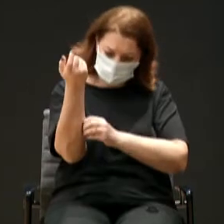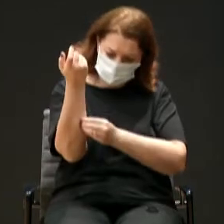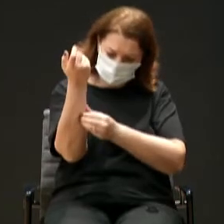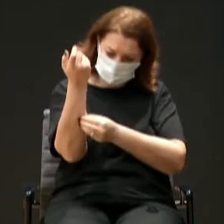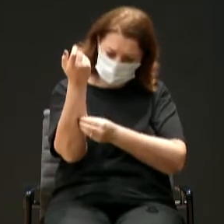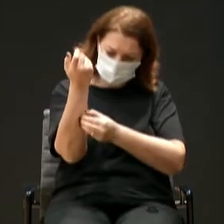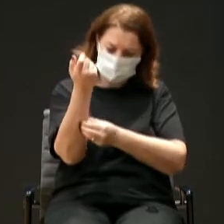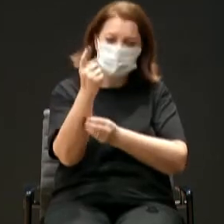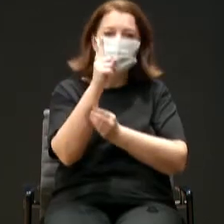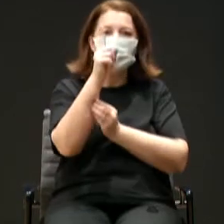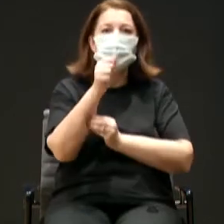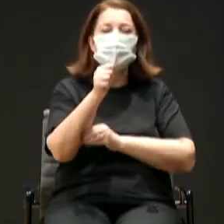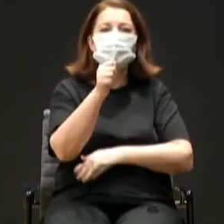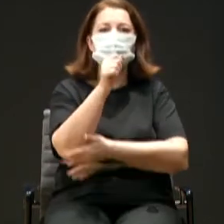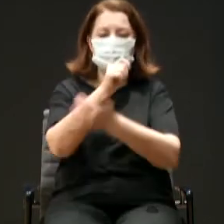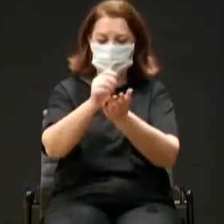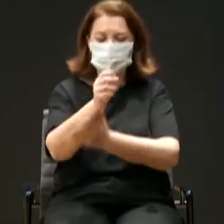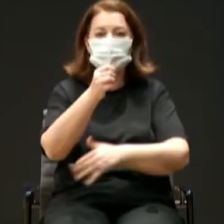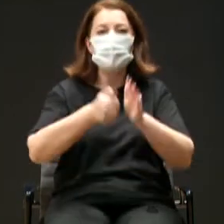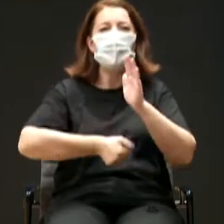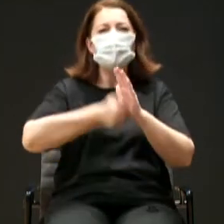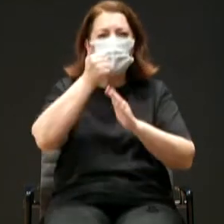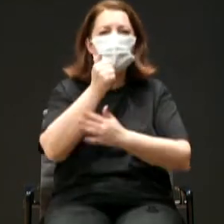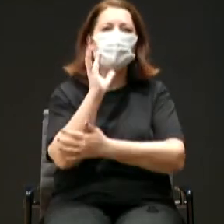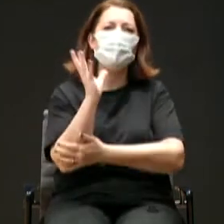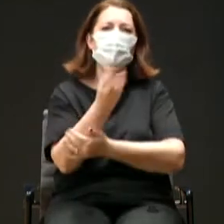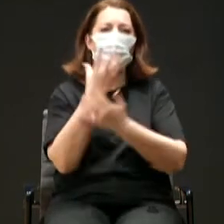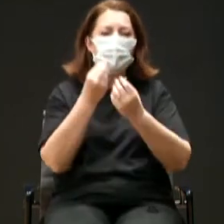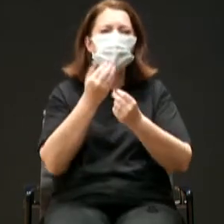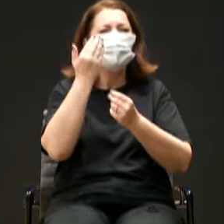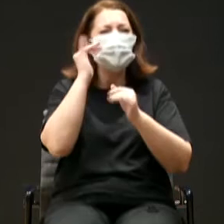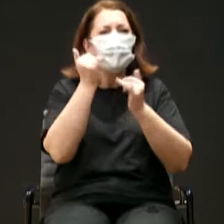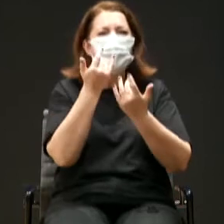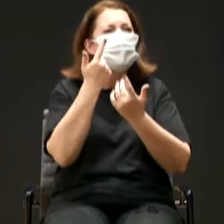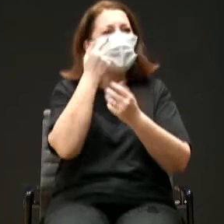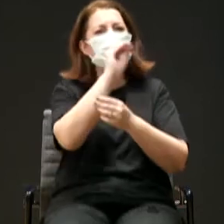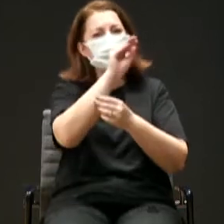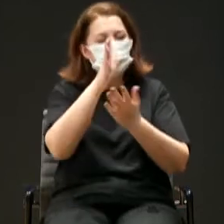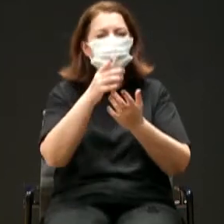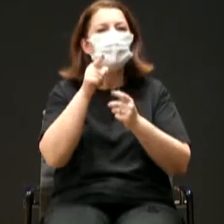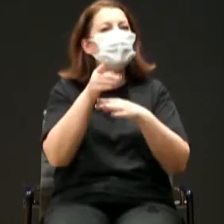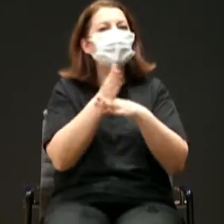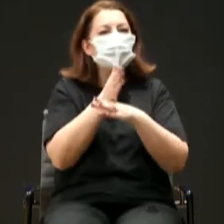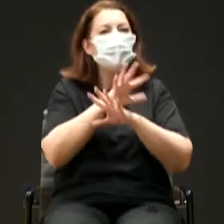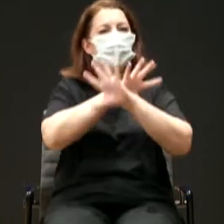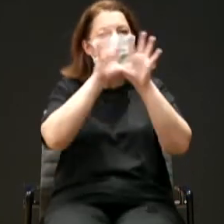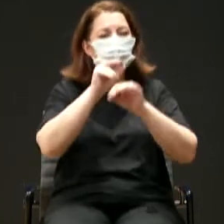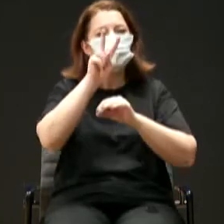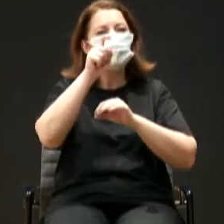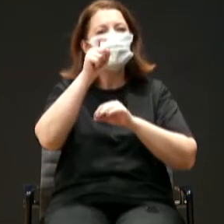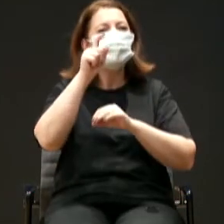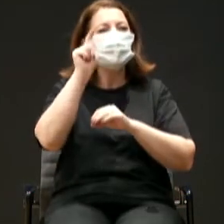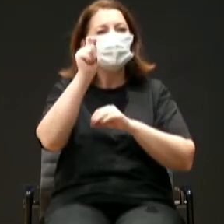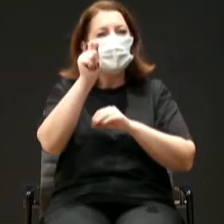Beylikdüzü'nün bereketli topraklarında üretime devam edeceğiz. Bu vesileyle ülkemizin her yerindeki üreticilerin 29 Temmuz Hasat